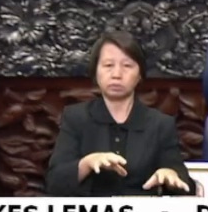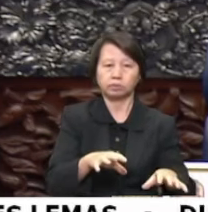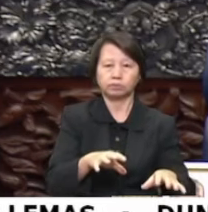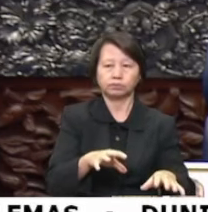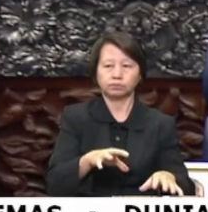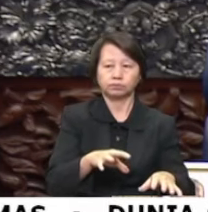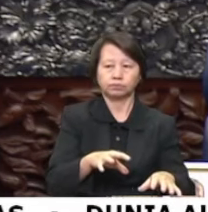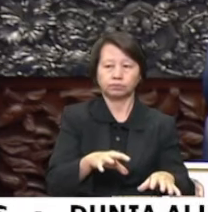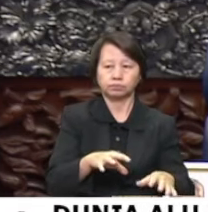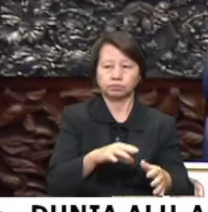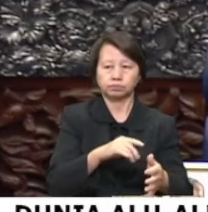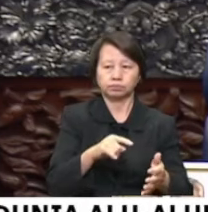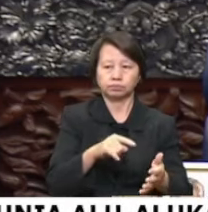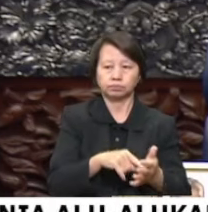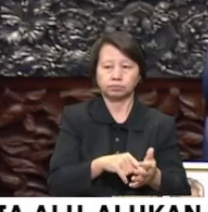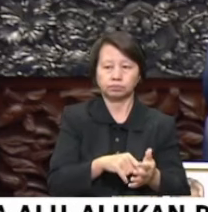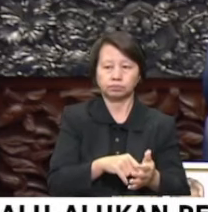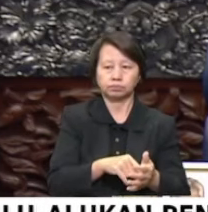Ini